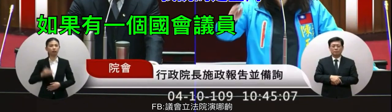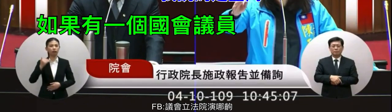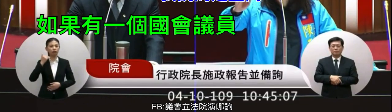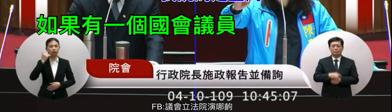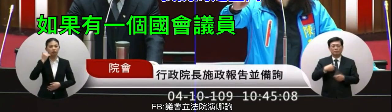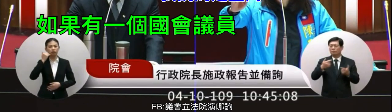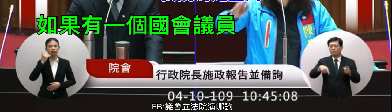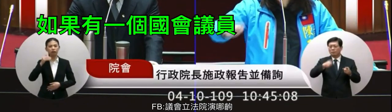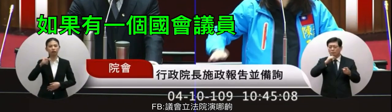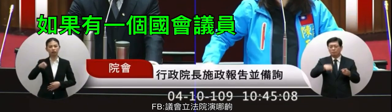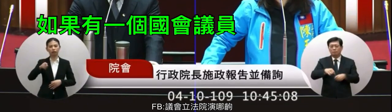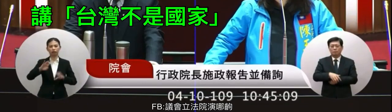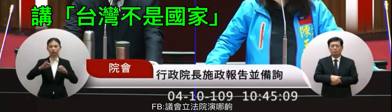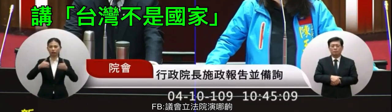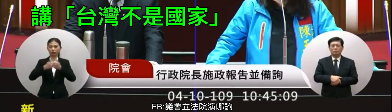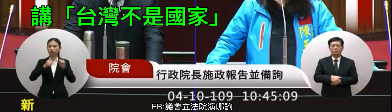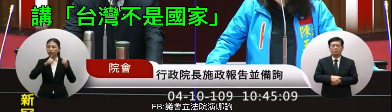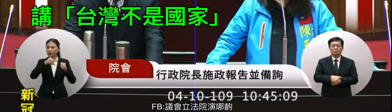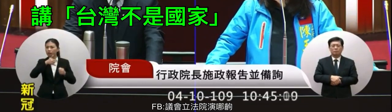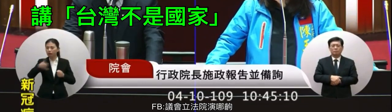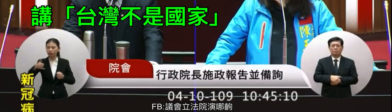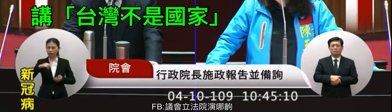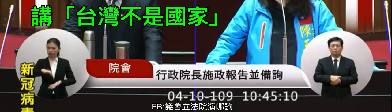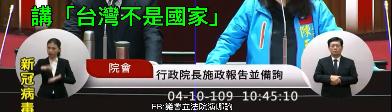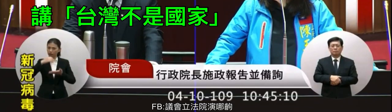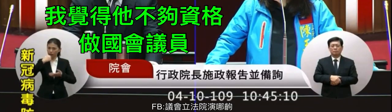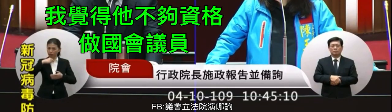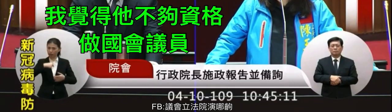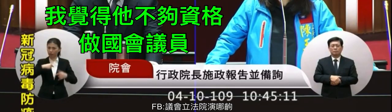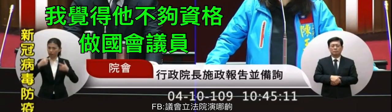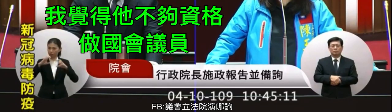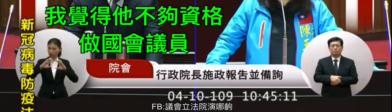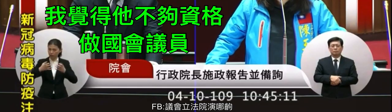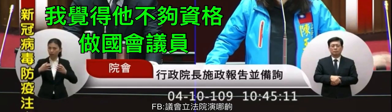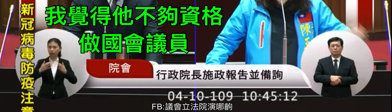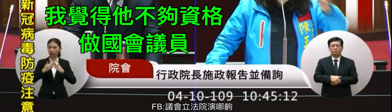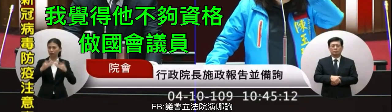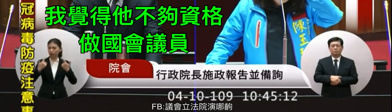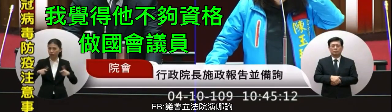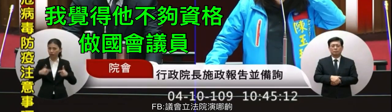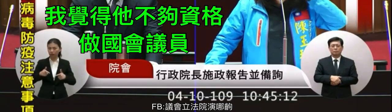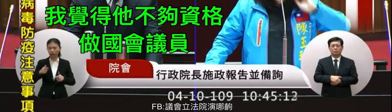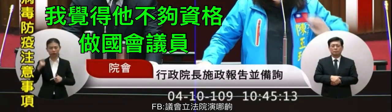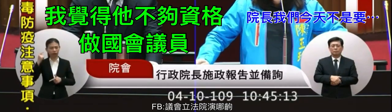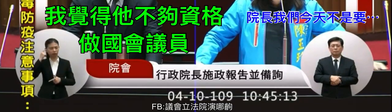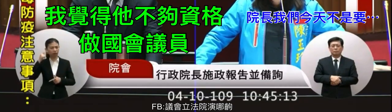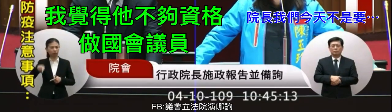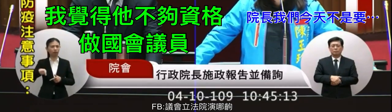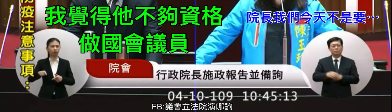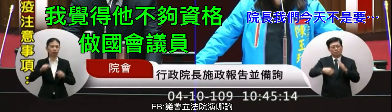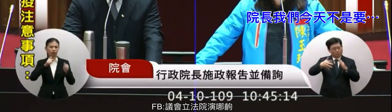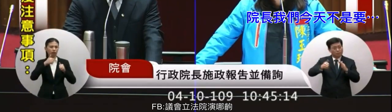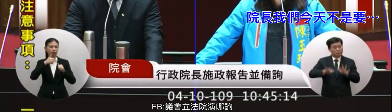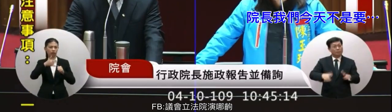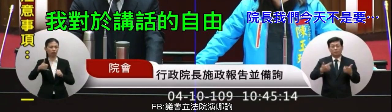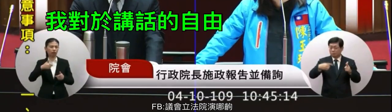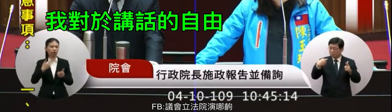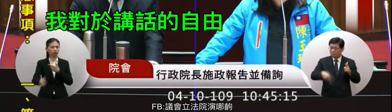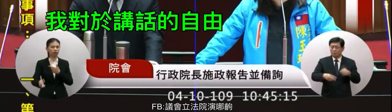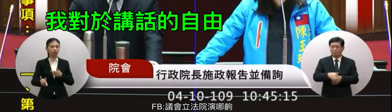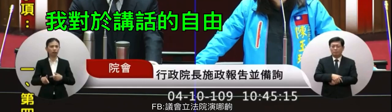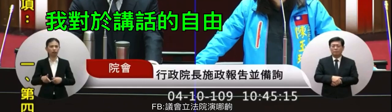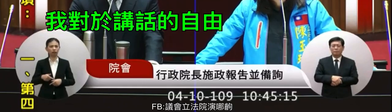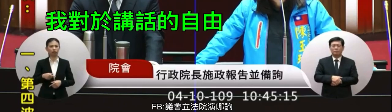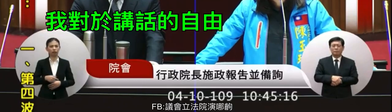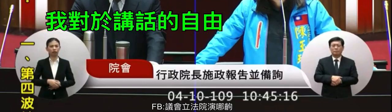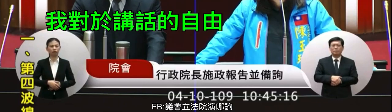有一个国会议员讲台湾不是国家，我觉得他不够资格做国会议员。 今天不是要 我